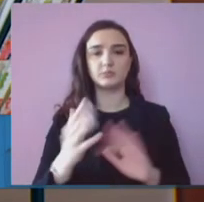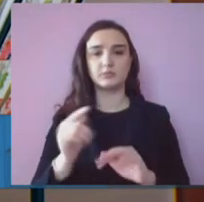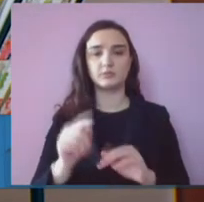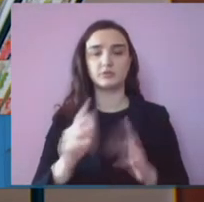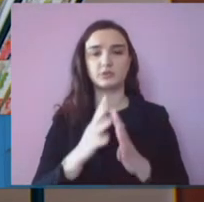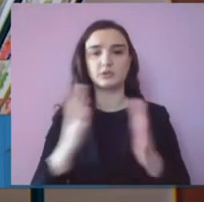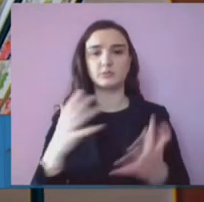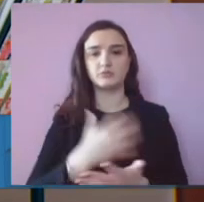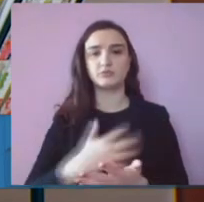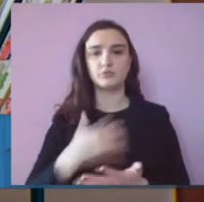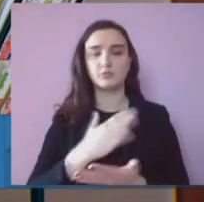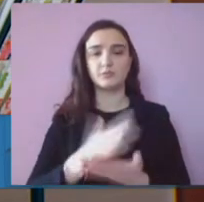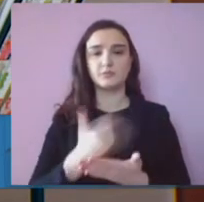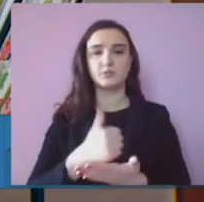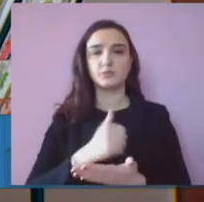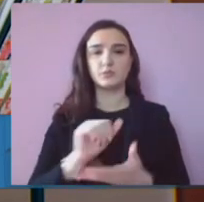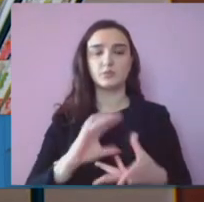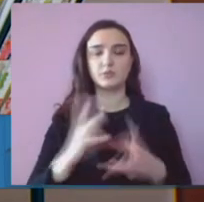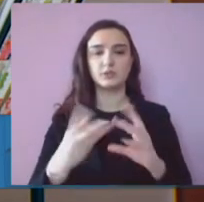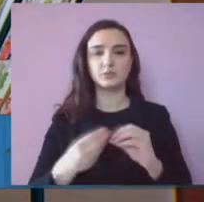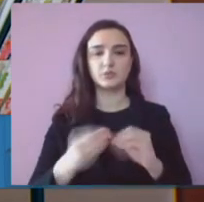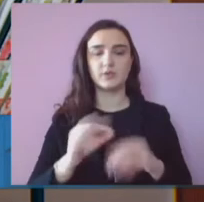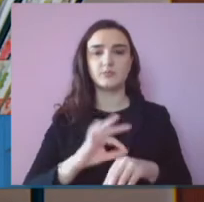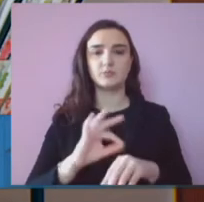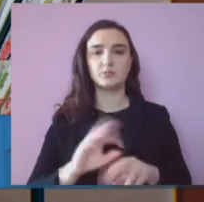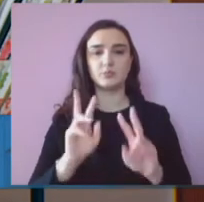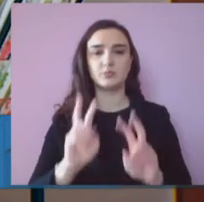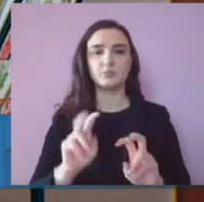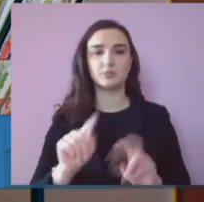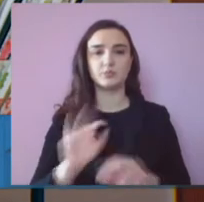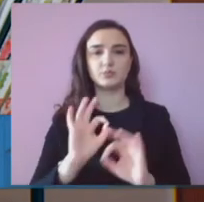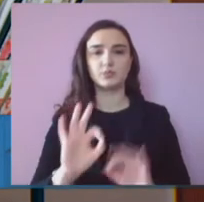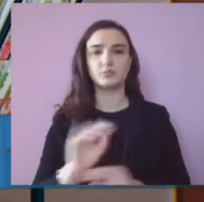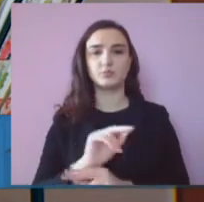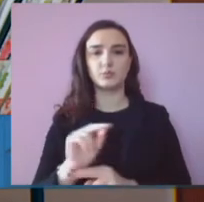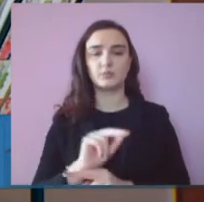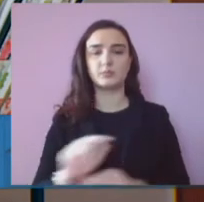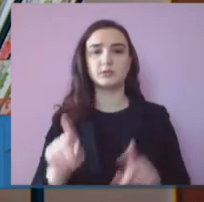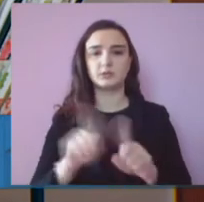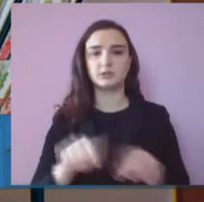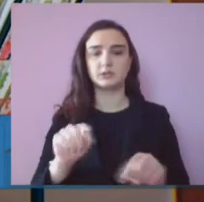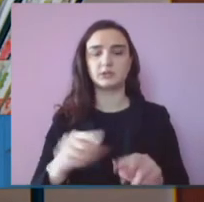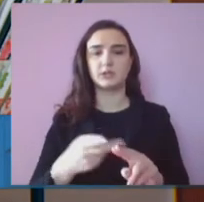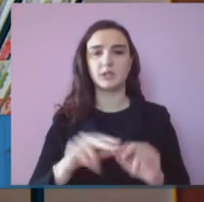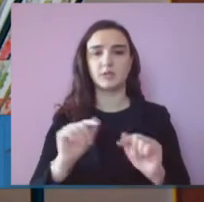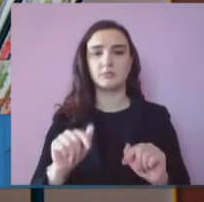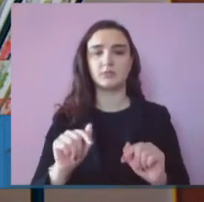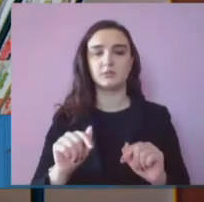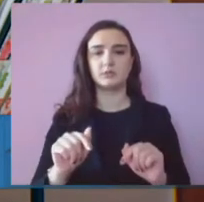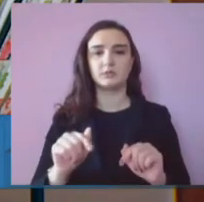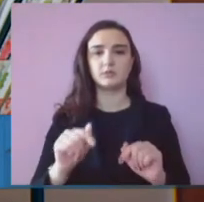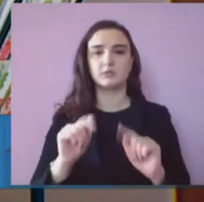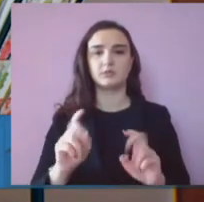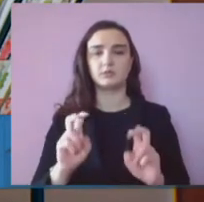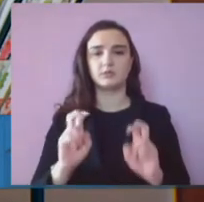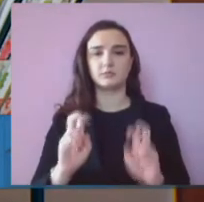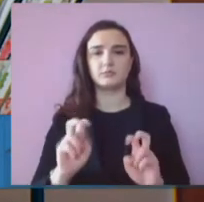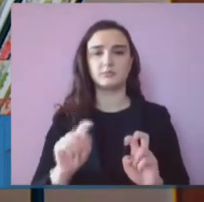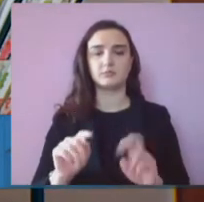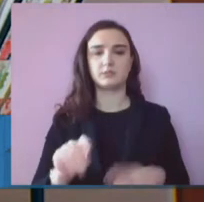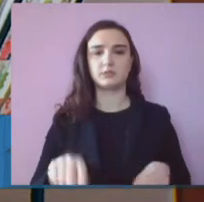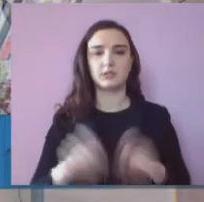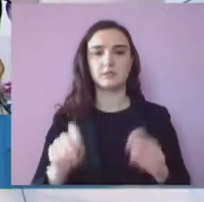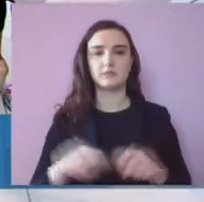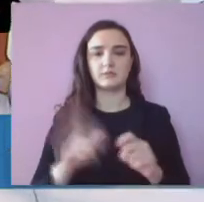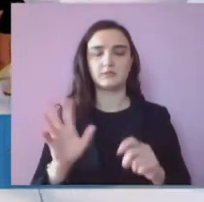აქვს როგორც ძირითადი ავადმყოფობის სწორად მკურნალობას, ისე აი ამ ნივთიერებათა ცვლის დარღვევის